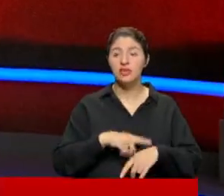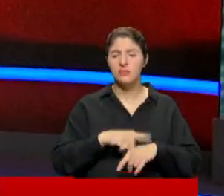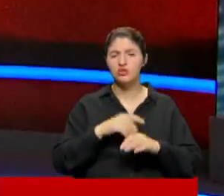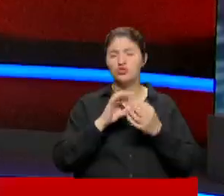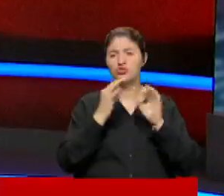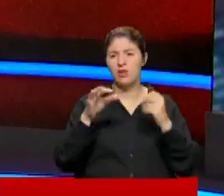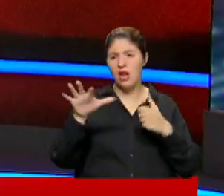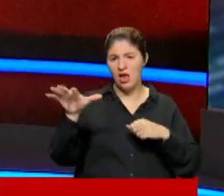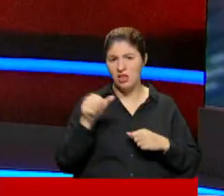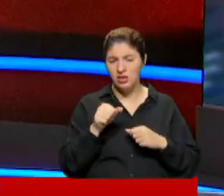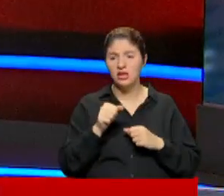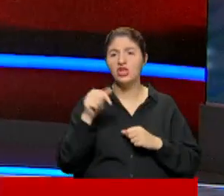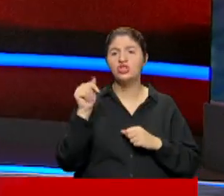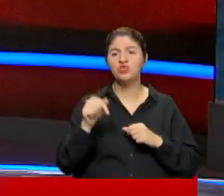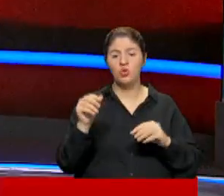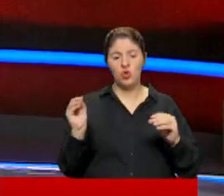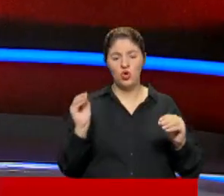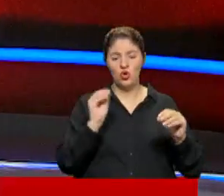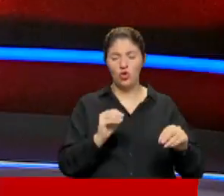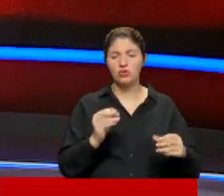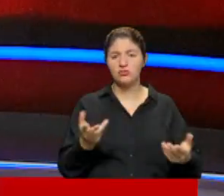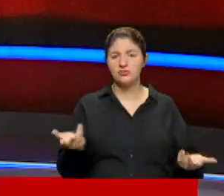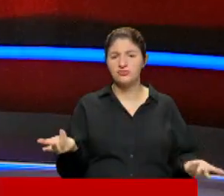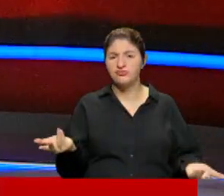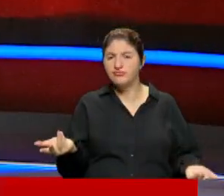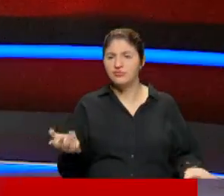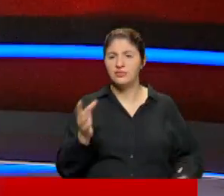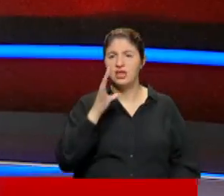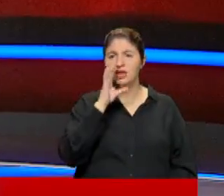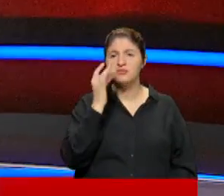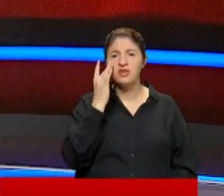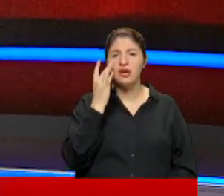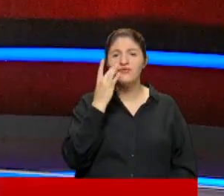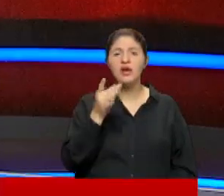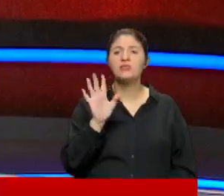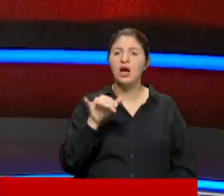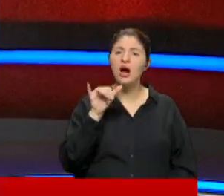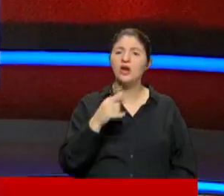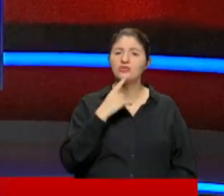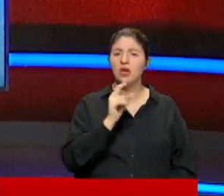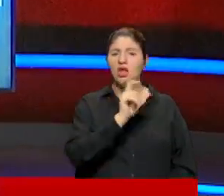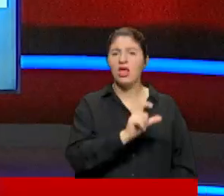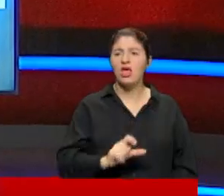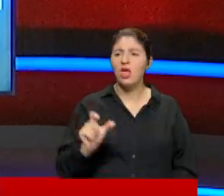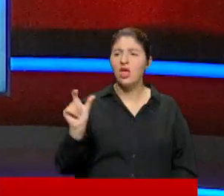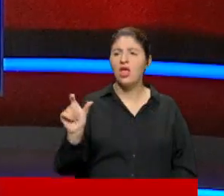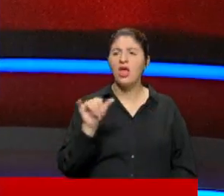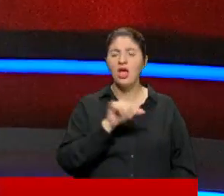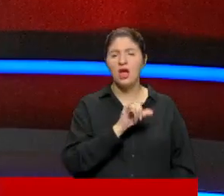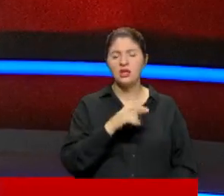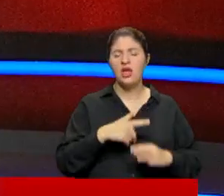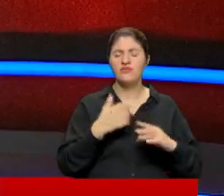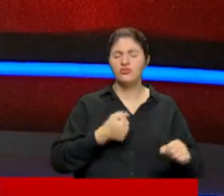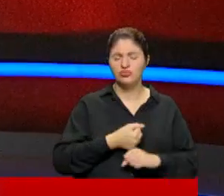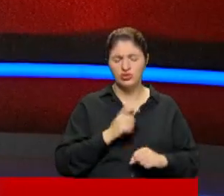cümleleri alın şimdi koyun Kimse fark etmez yine aynı sözler söylenmiş enflasyonla